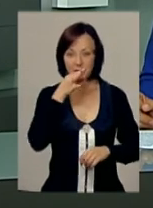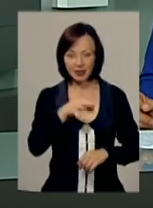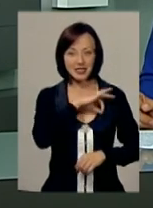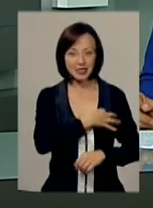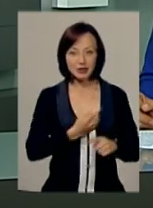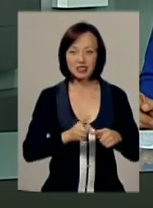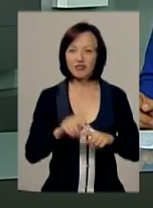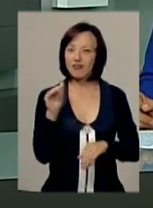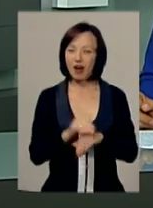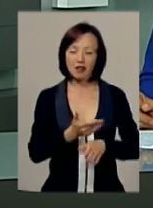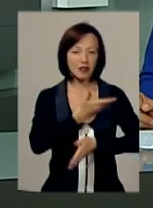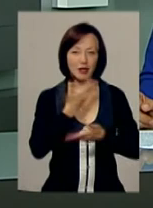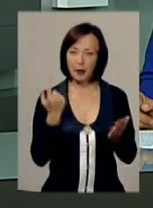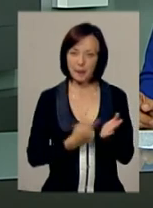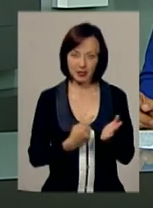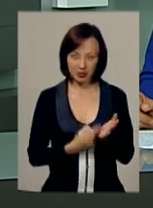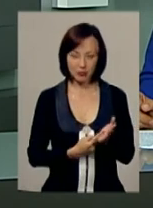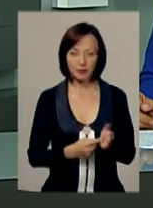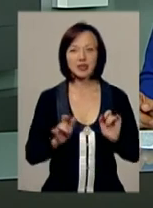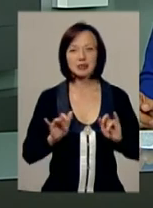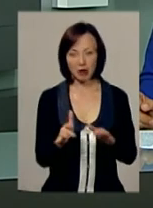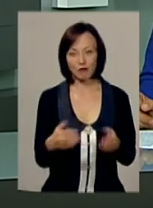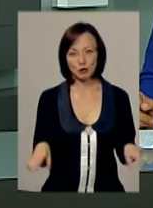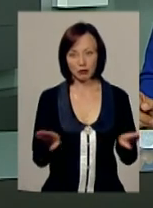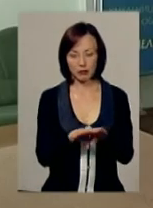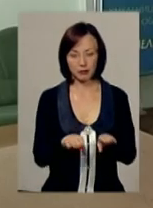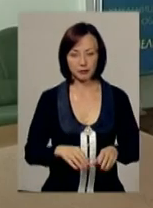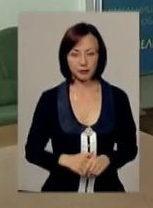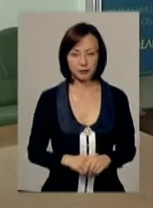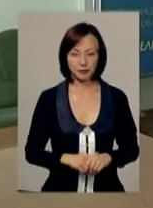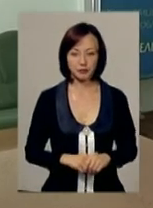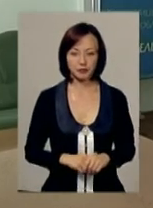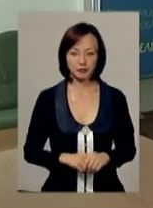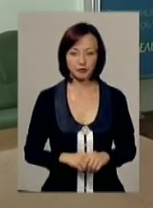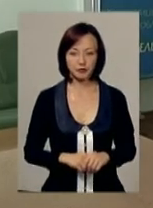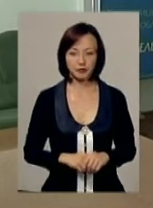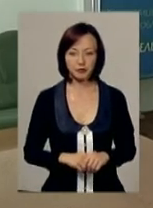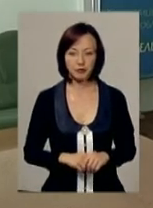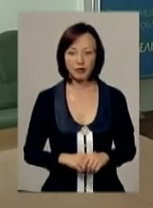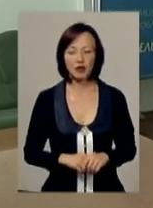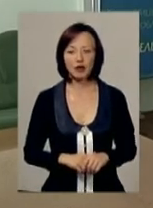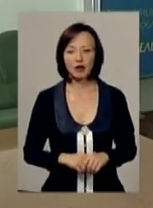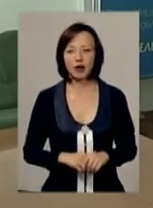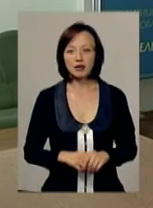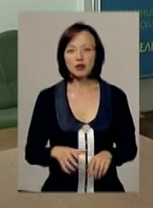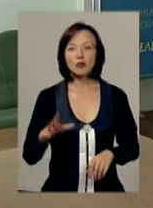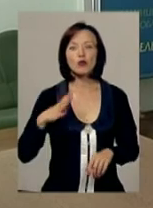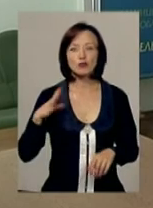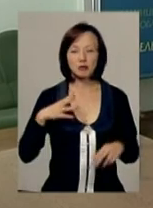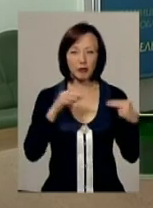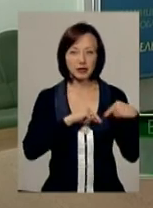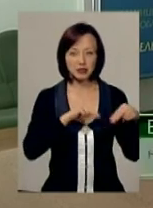ці факти не підтвердило, тож провадження закрили. Це була скарга працівників, бувших